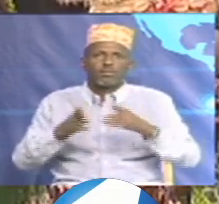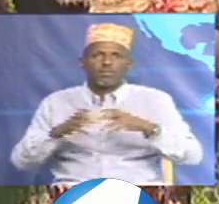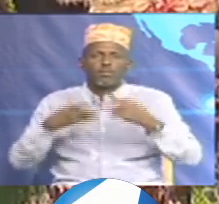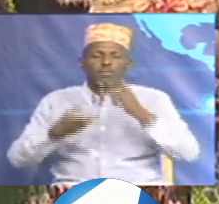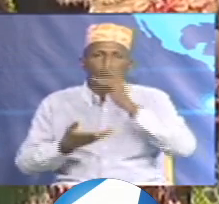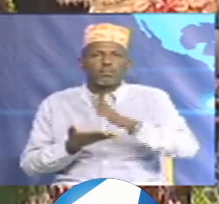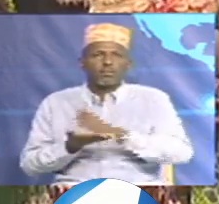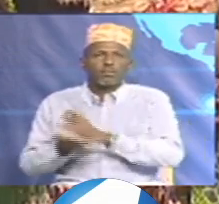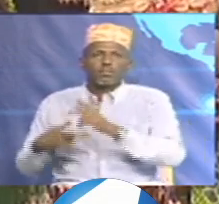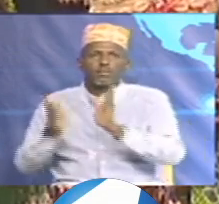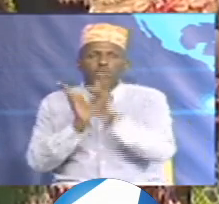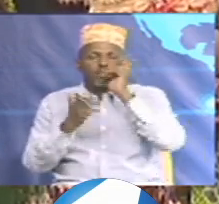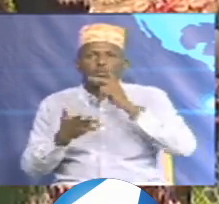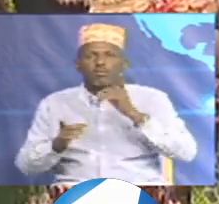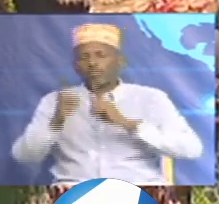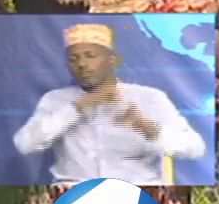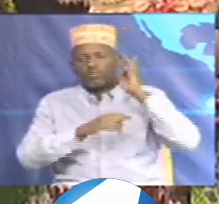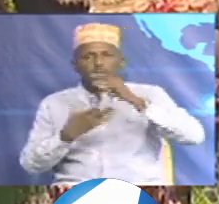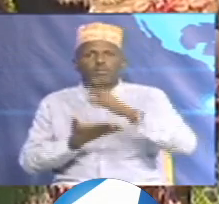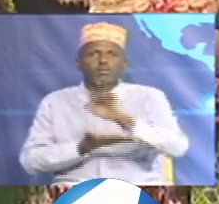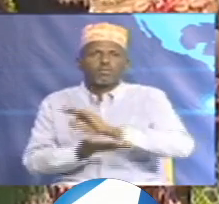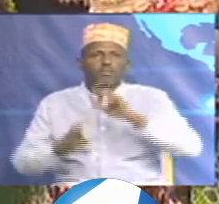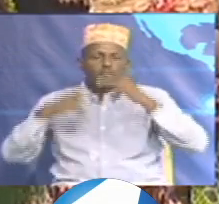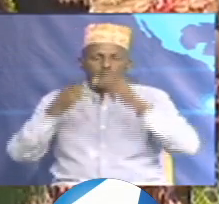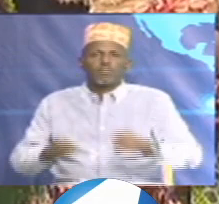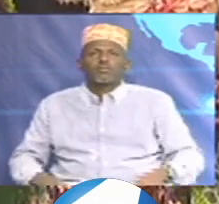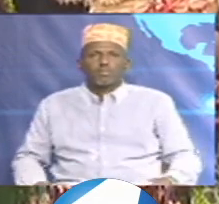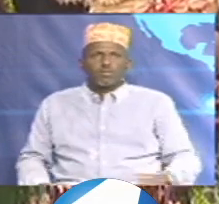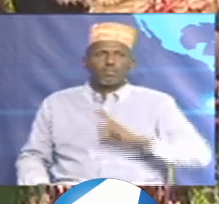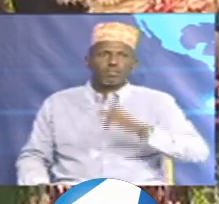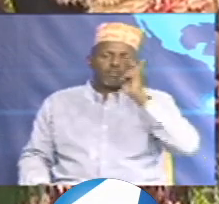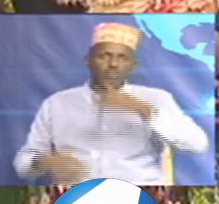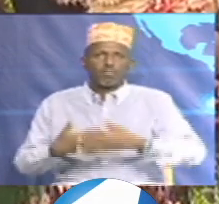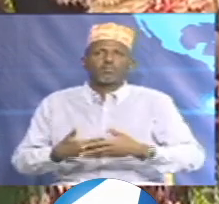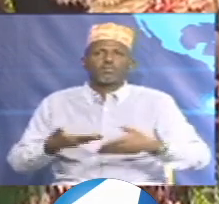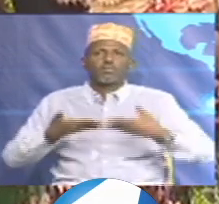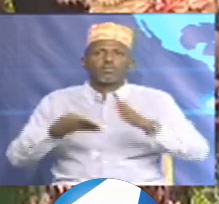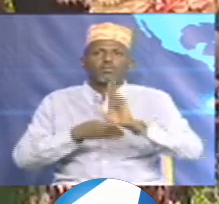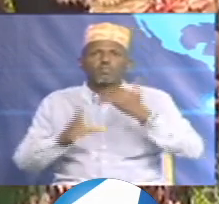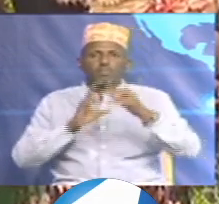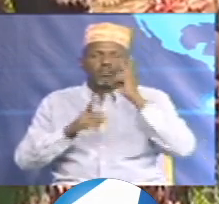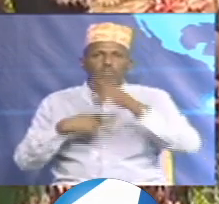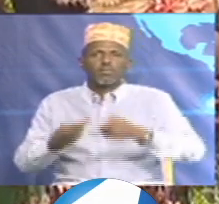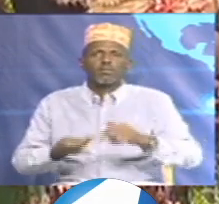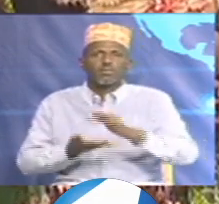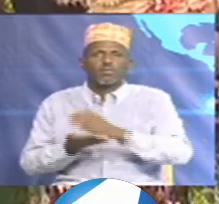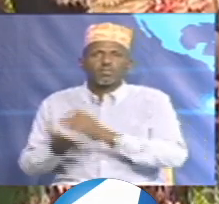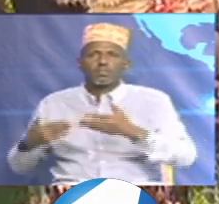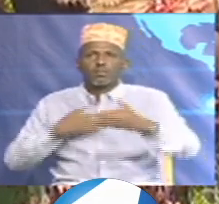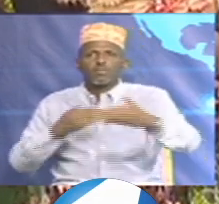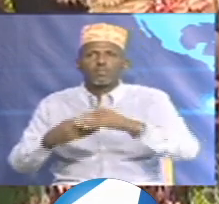extraordinaire à un moment historique de notre pays. Il s'agit de se prononcer à l'approche